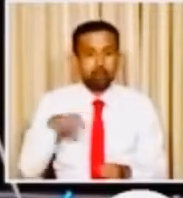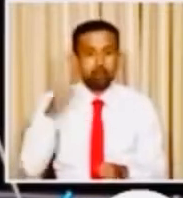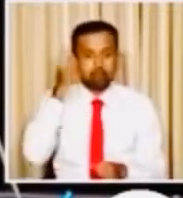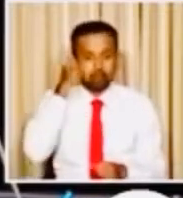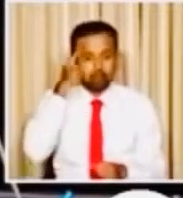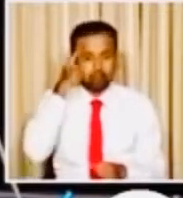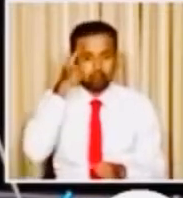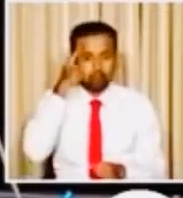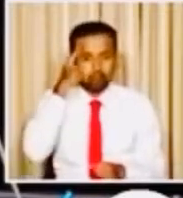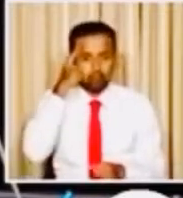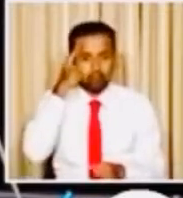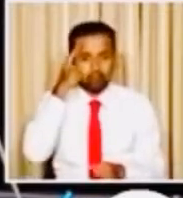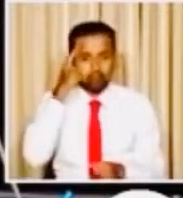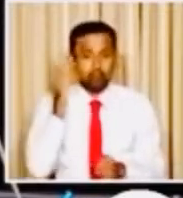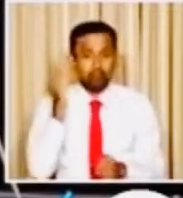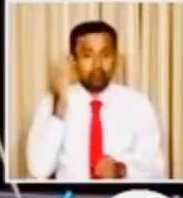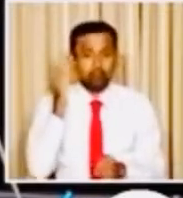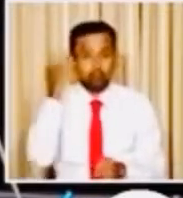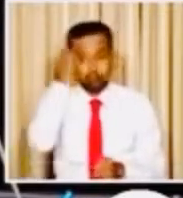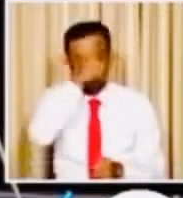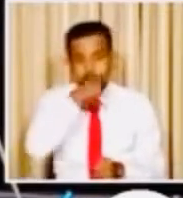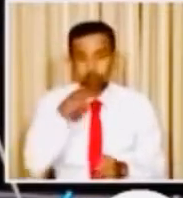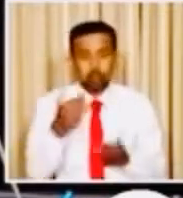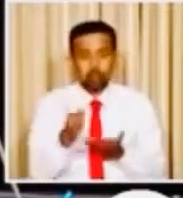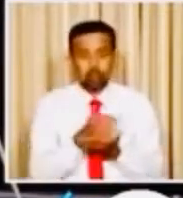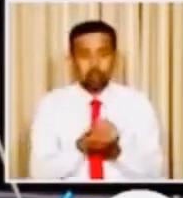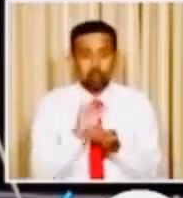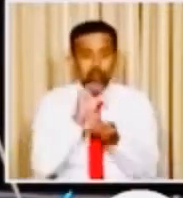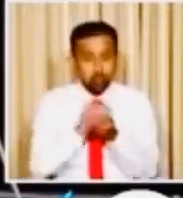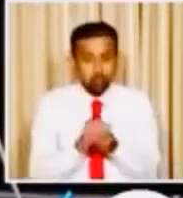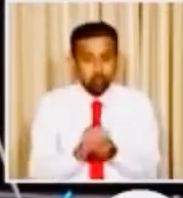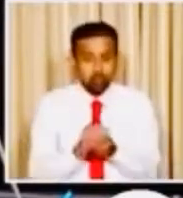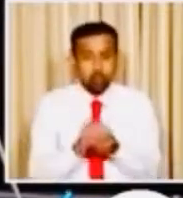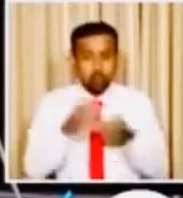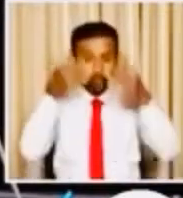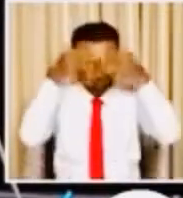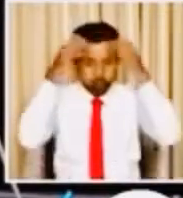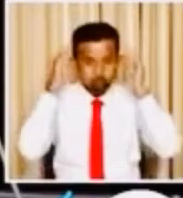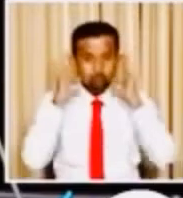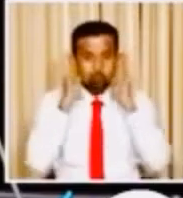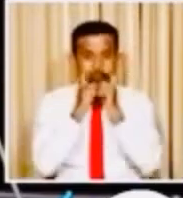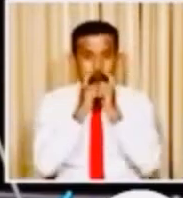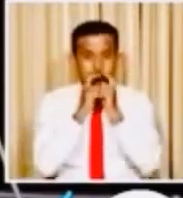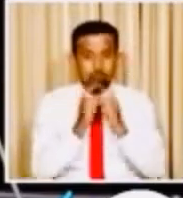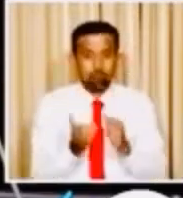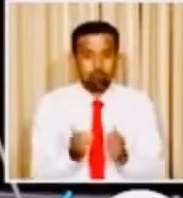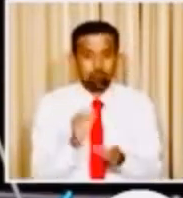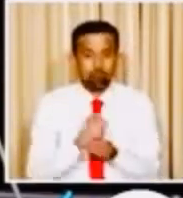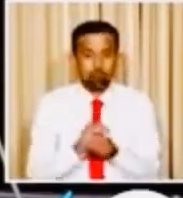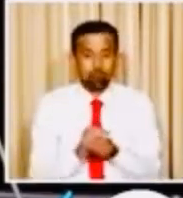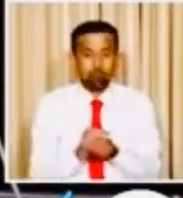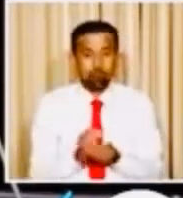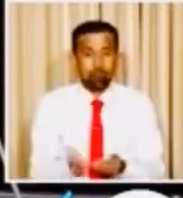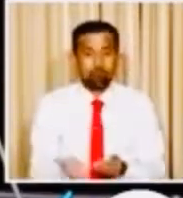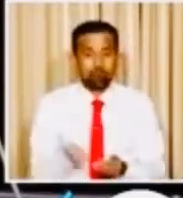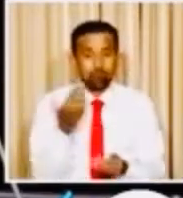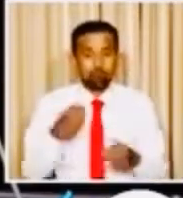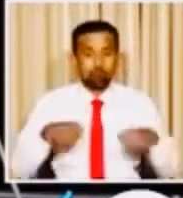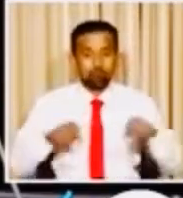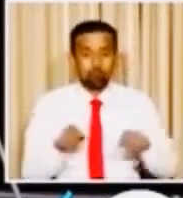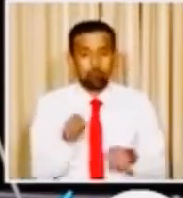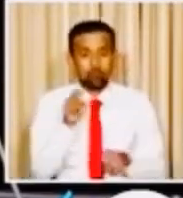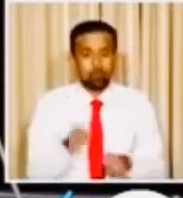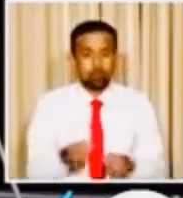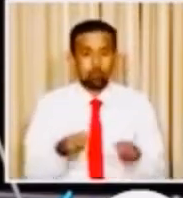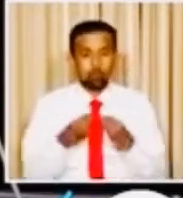ආකාරයට මේ සම්පූර්ණ මූණ ආවරණය වෙන හිස්වැසුමෙන් තමයි වැඩි ආරක්ෂාවක් මේ යතුරුපැදි කරුවාට